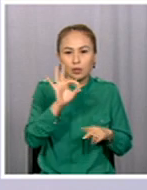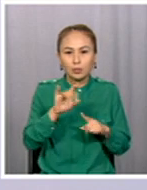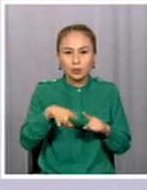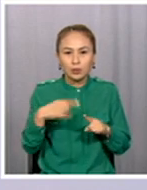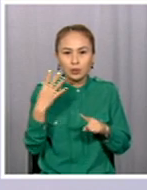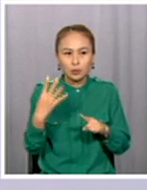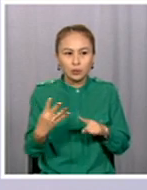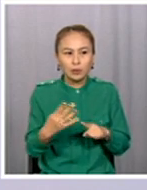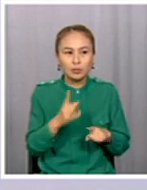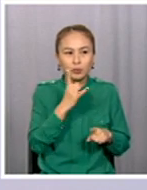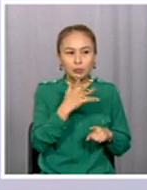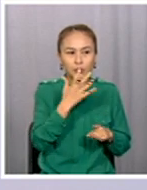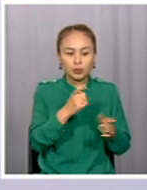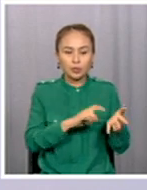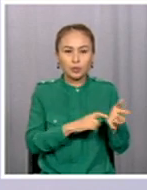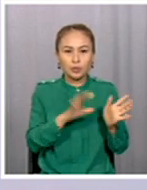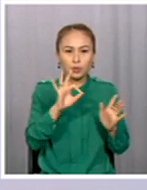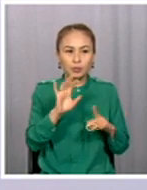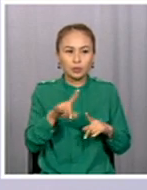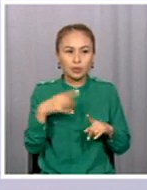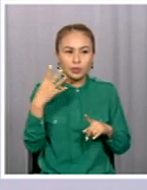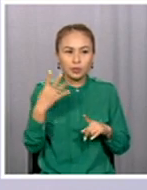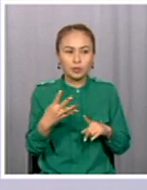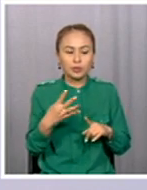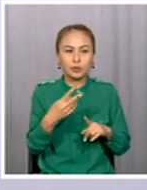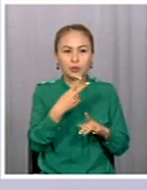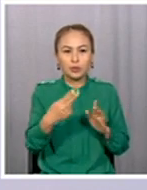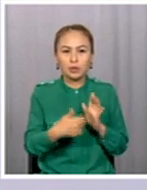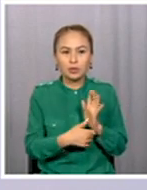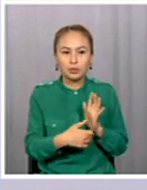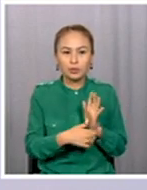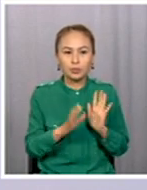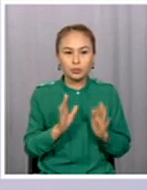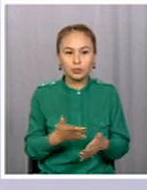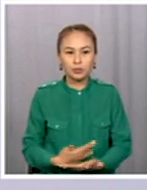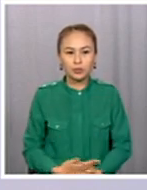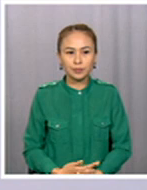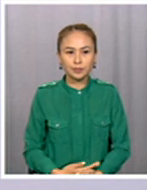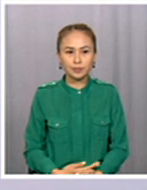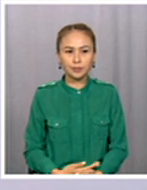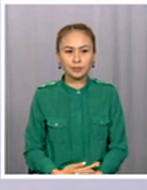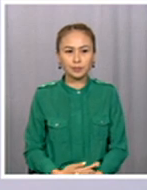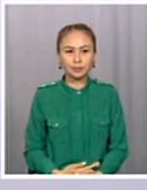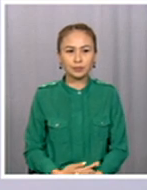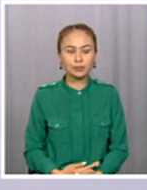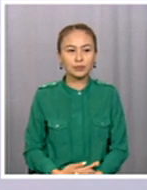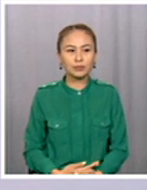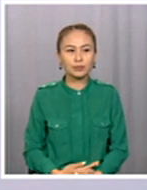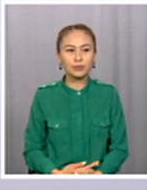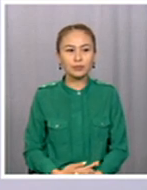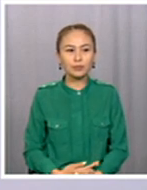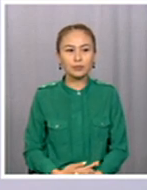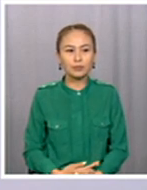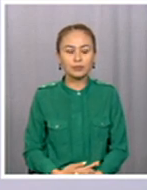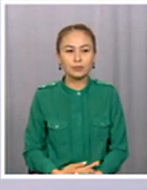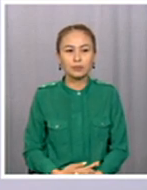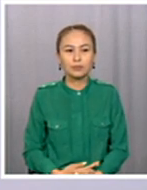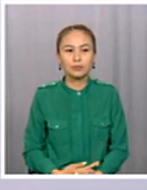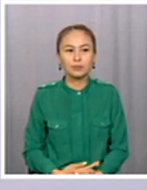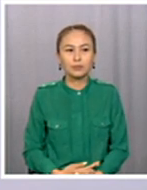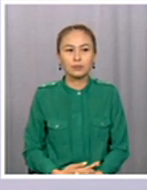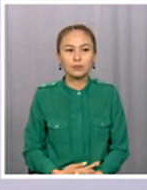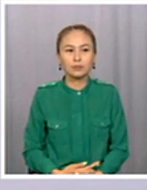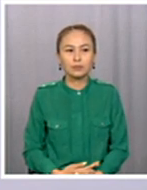0,14, 1500 бен 0,14-тің көбейтіндісі 600 адам. Демек, 600 бала серуендеуді ұнатады